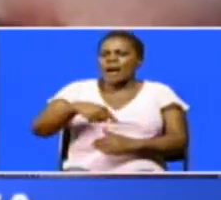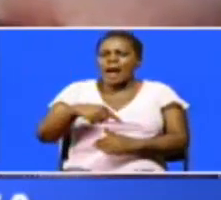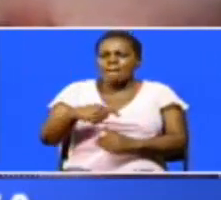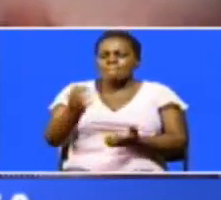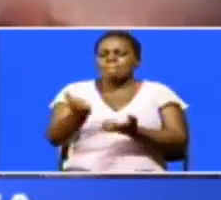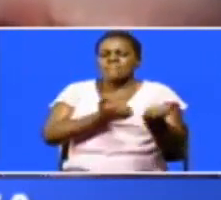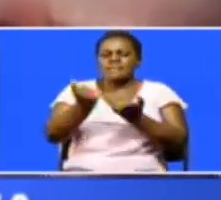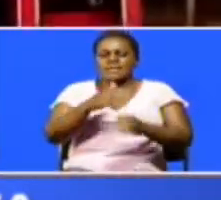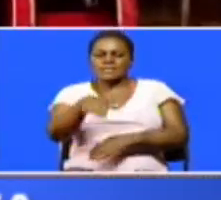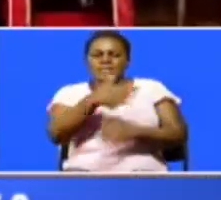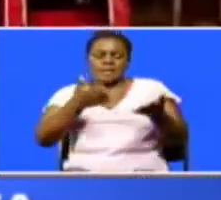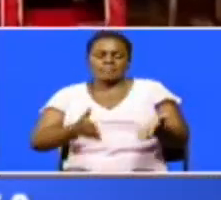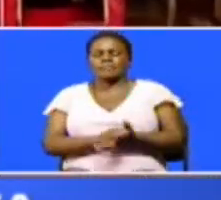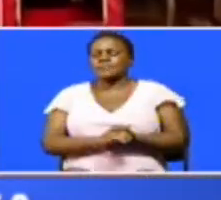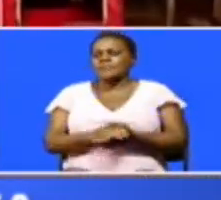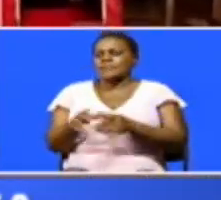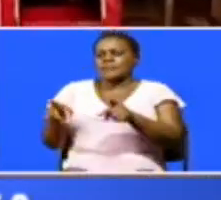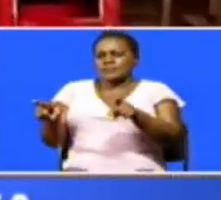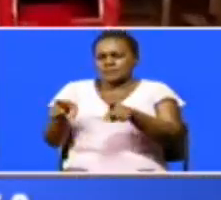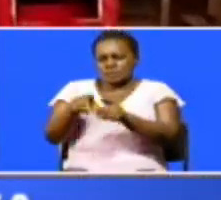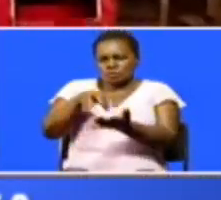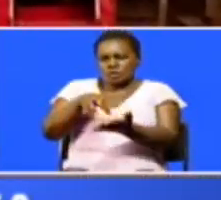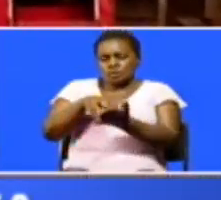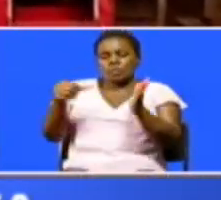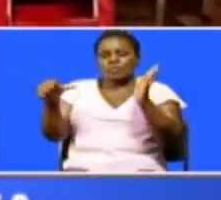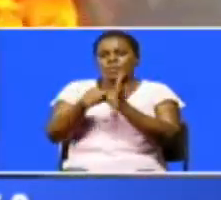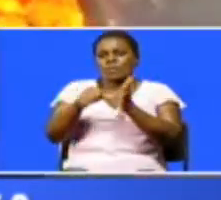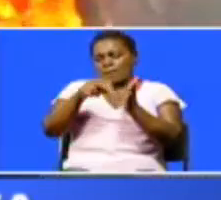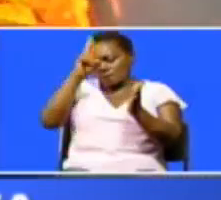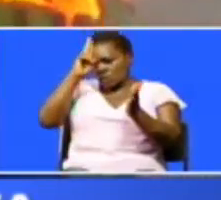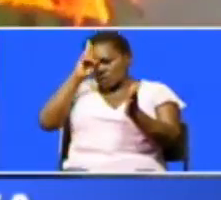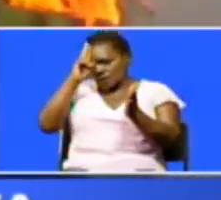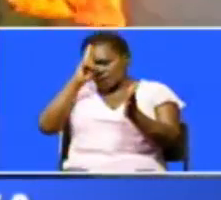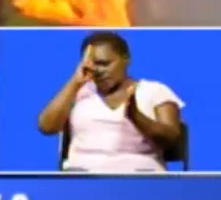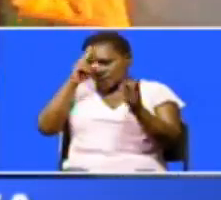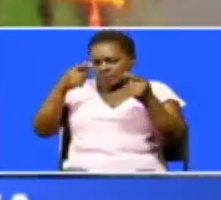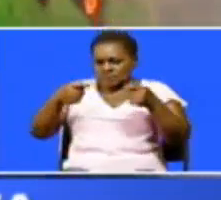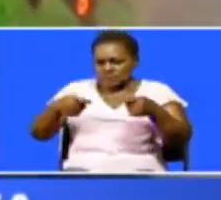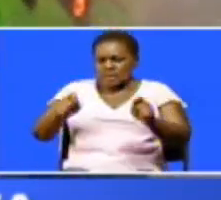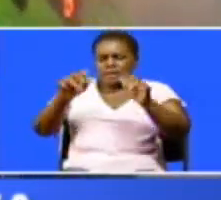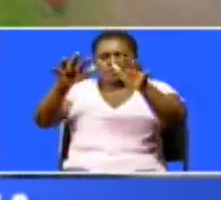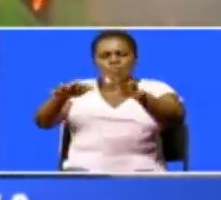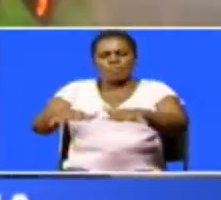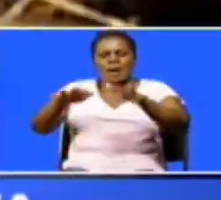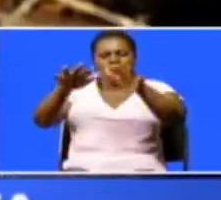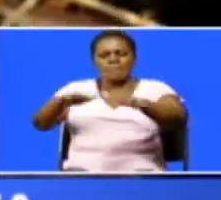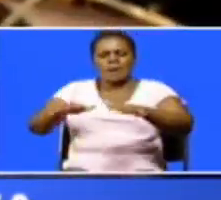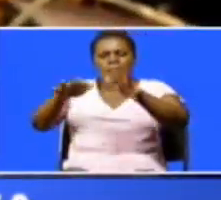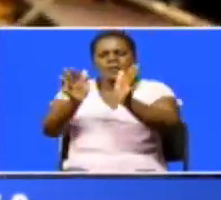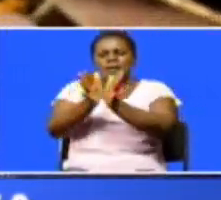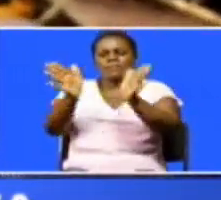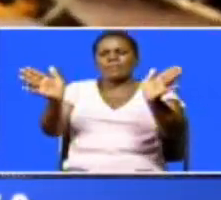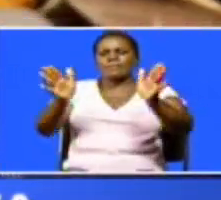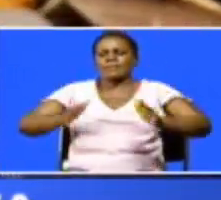yaekeze katika sehemu yetu ya chuka sekta. Hali imeendelea kuwa tete huku maafisa wa polisi wakijaribu kuwatuliza joto wenyeji.